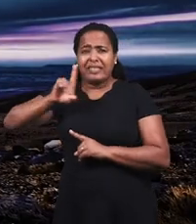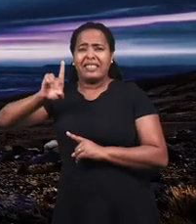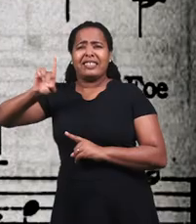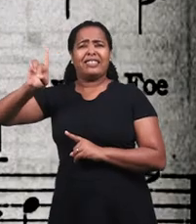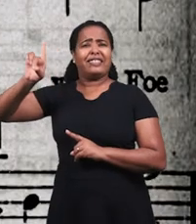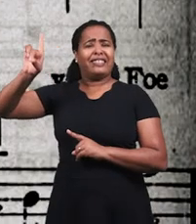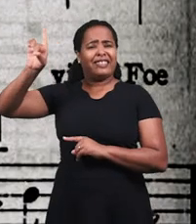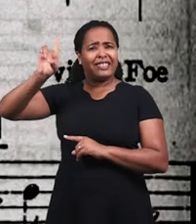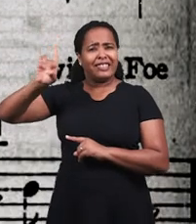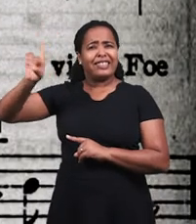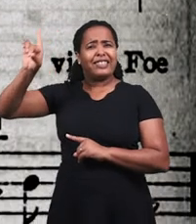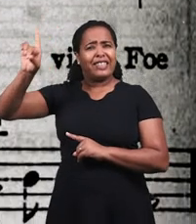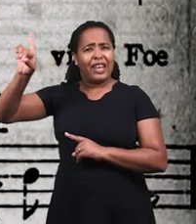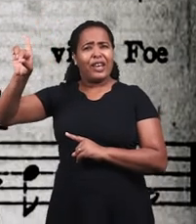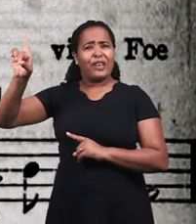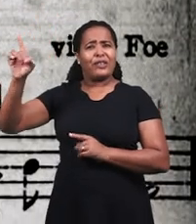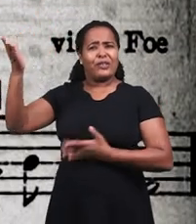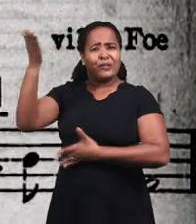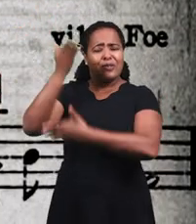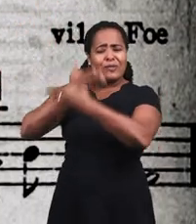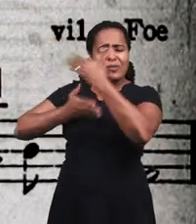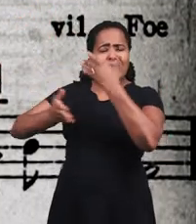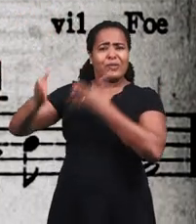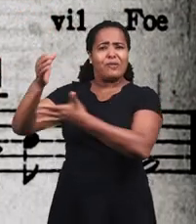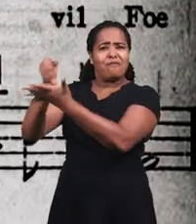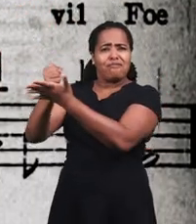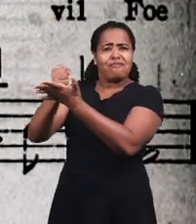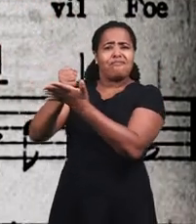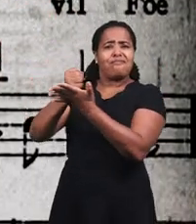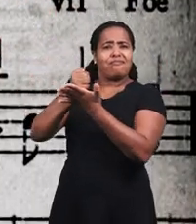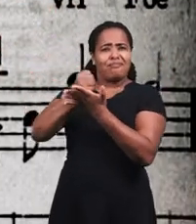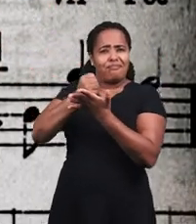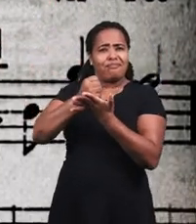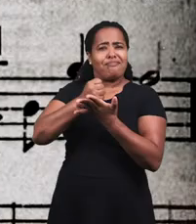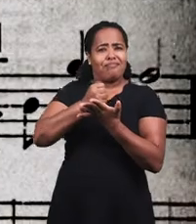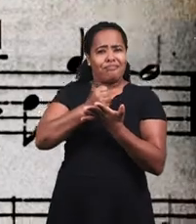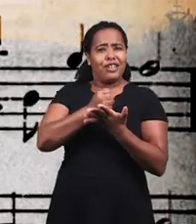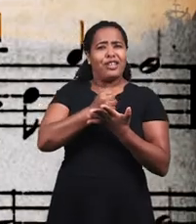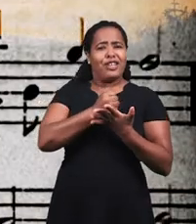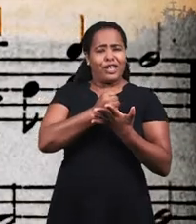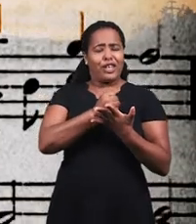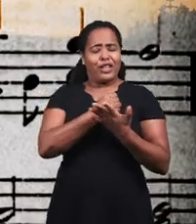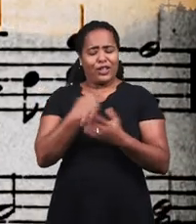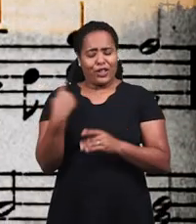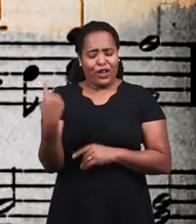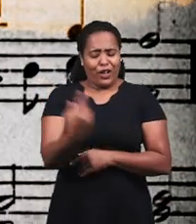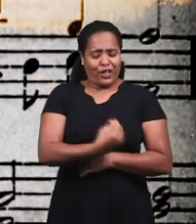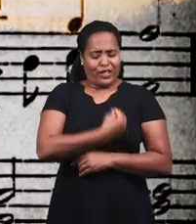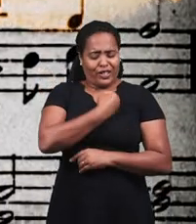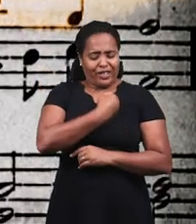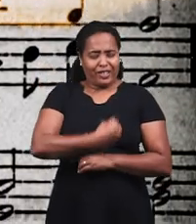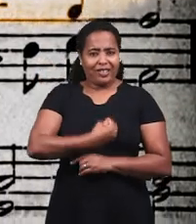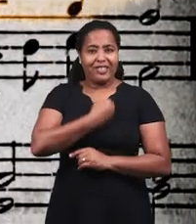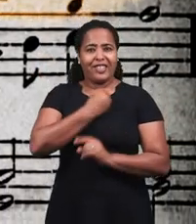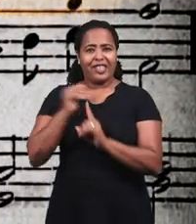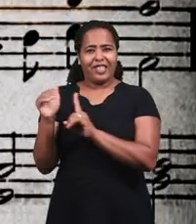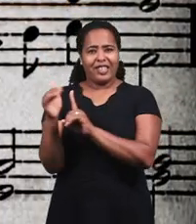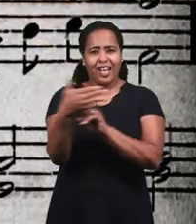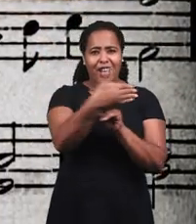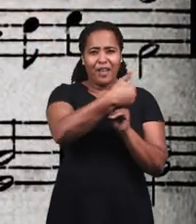Но Бог наш дает своевременную помощь и мы